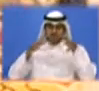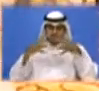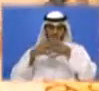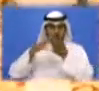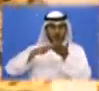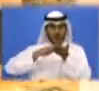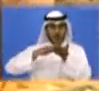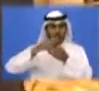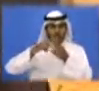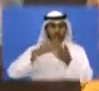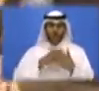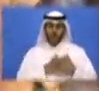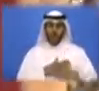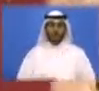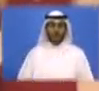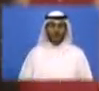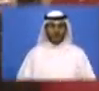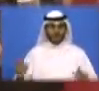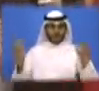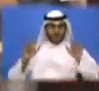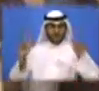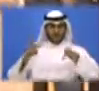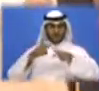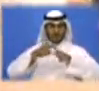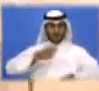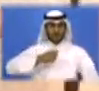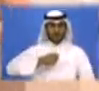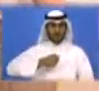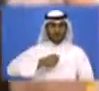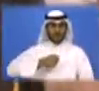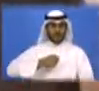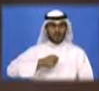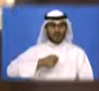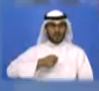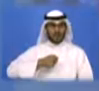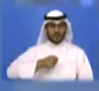أرض الكويت الحبيبة. مروة محرم، تلفزيون دولة الكويت.